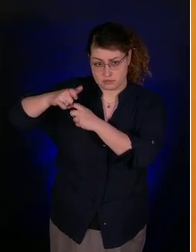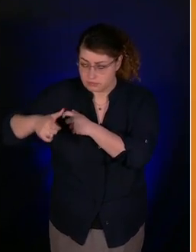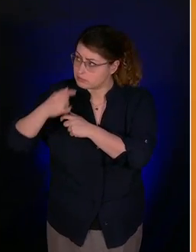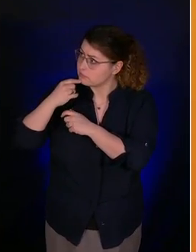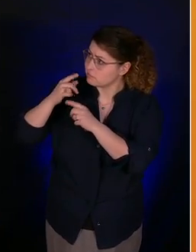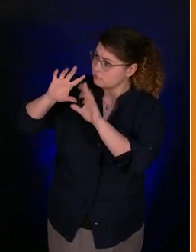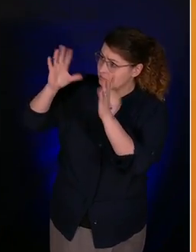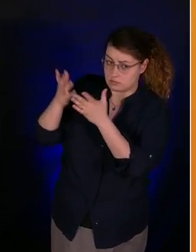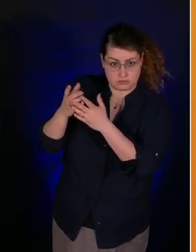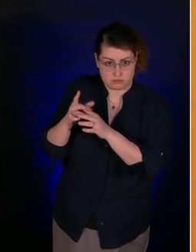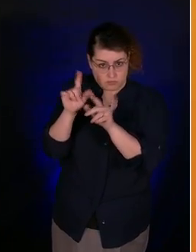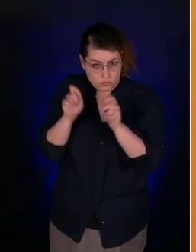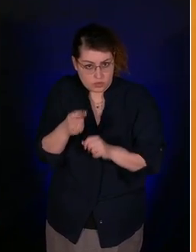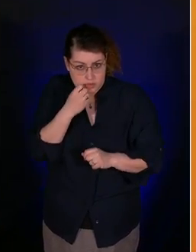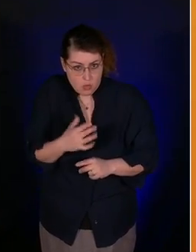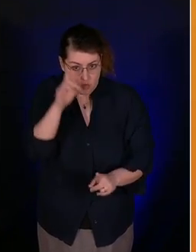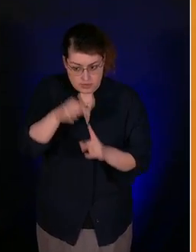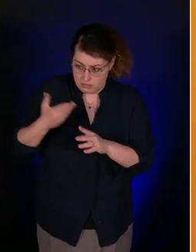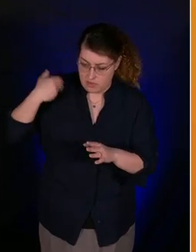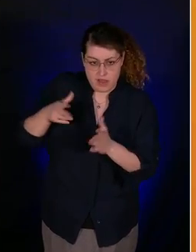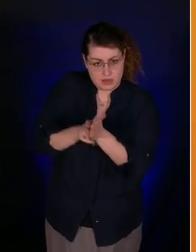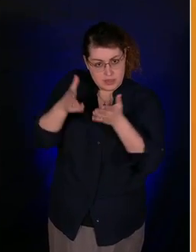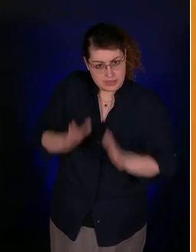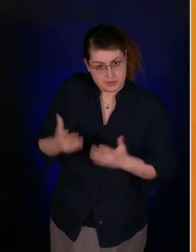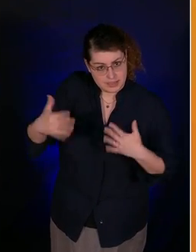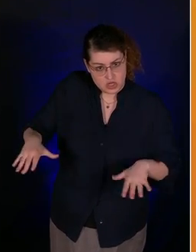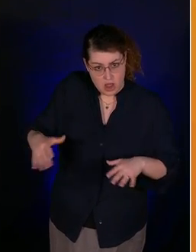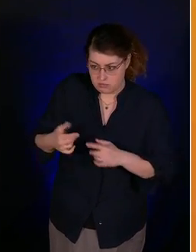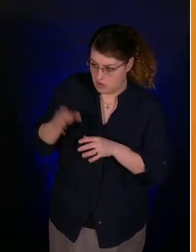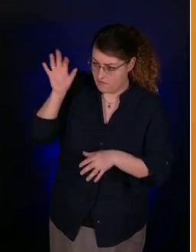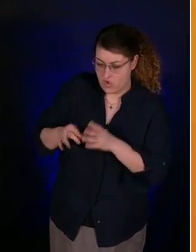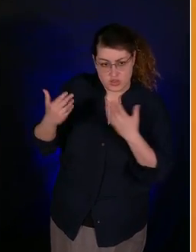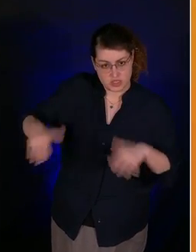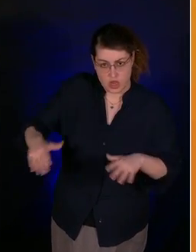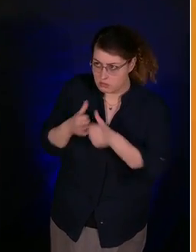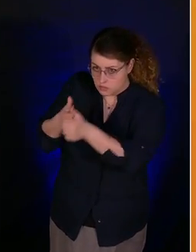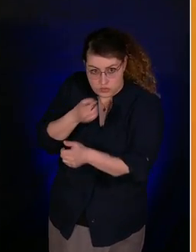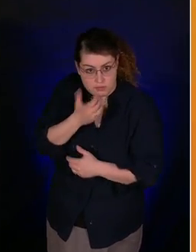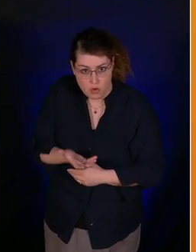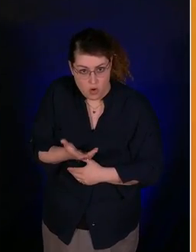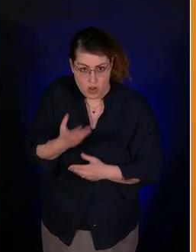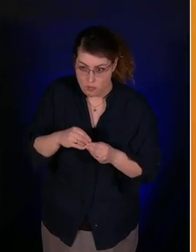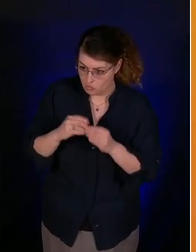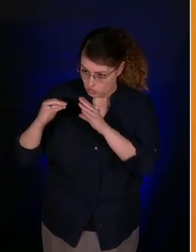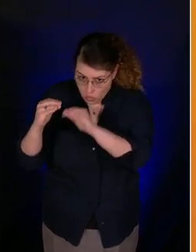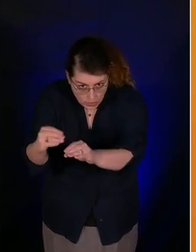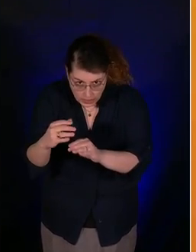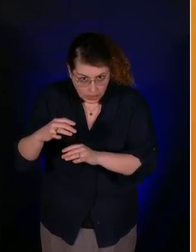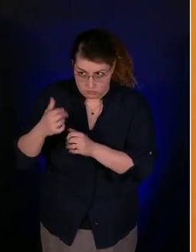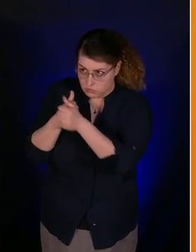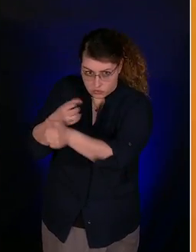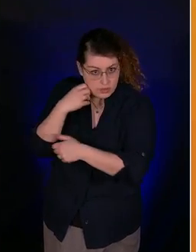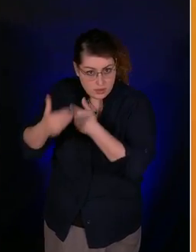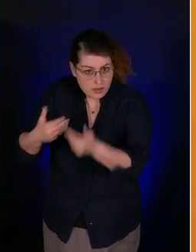dénoncent, respecté les orientations décidées et votées en congrès. Pire, elle les a mis en place. Ces